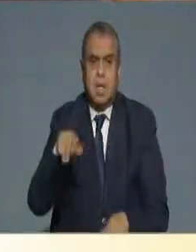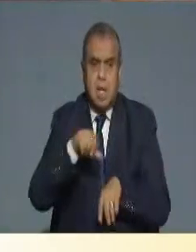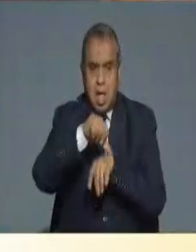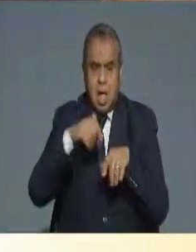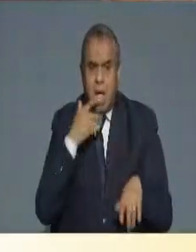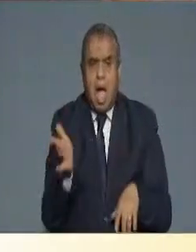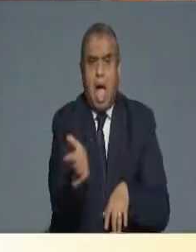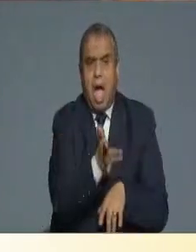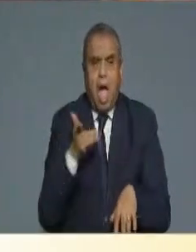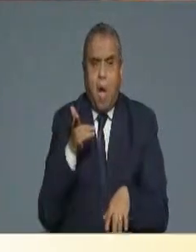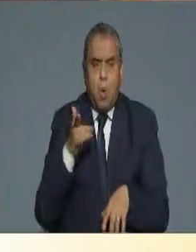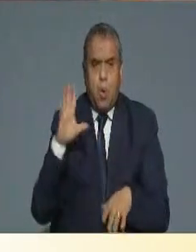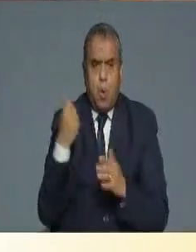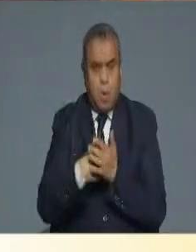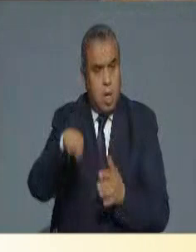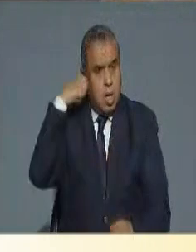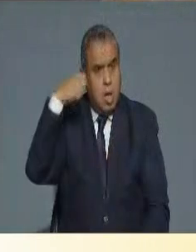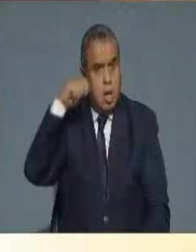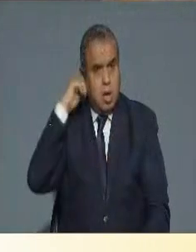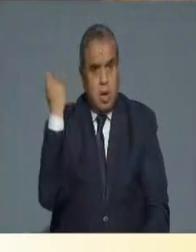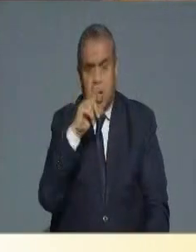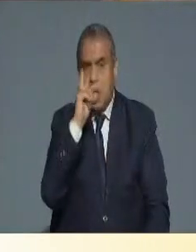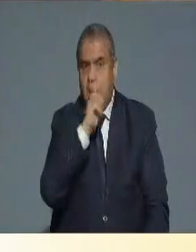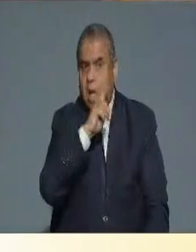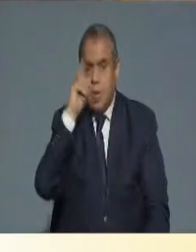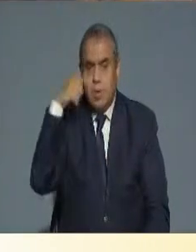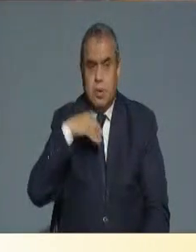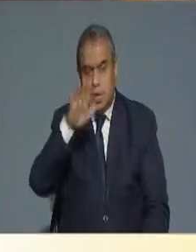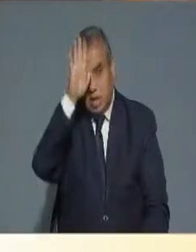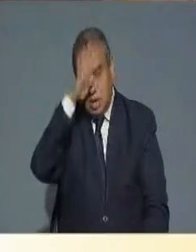فخامة رئيس الدولة الشيخ محمد بن زايد، لأن هو ده.